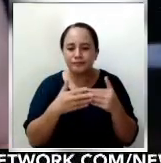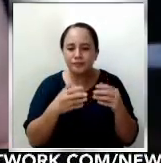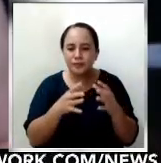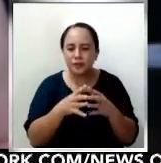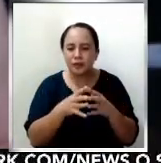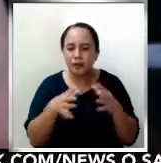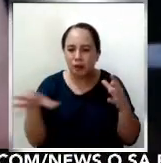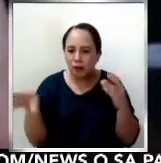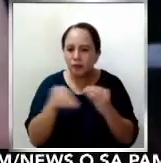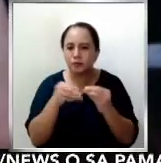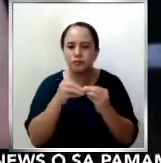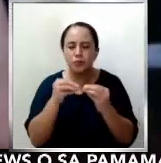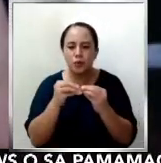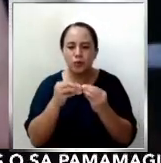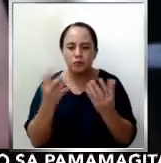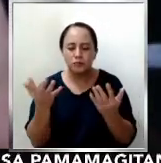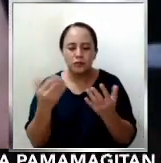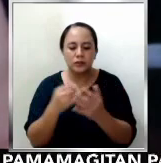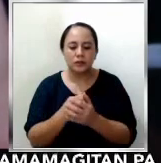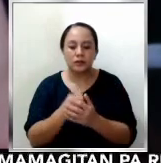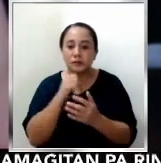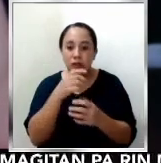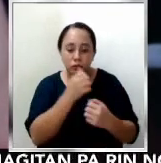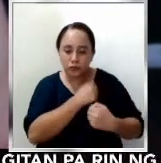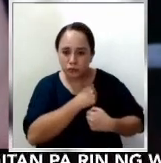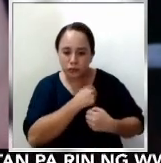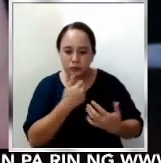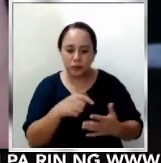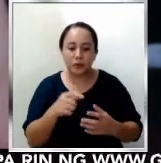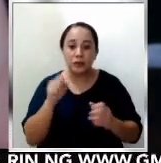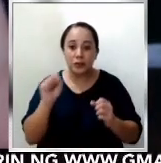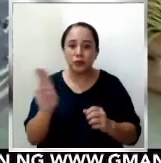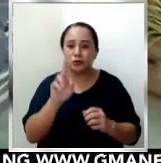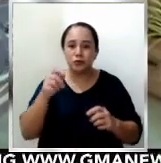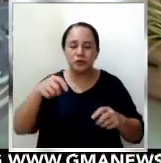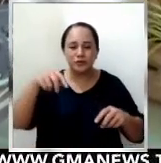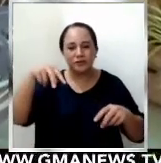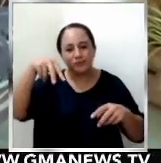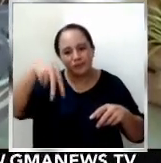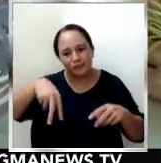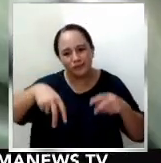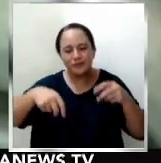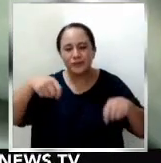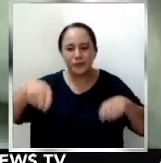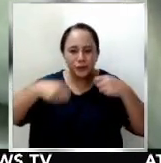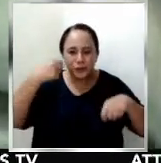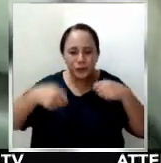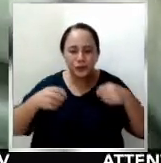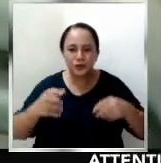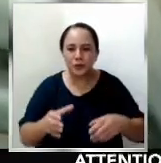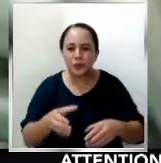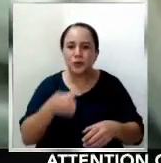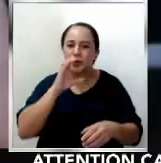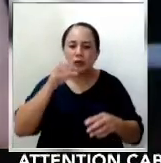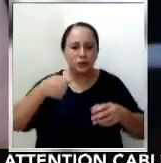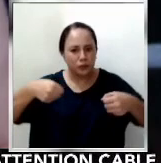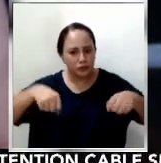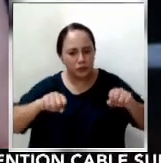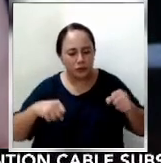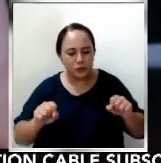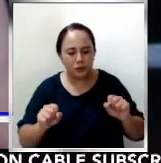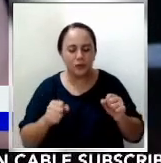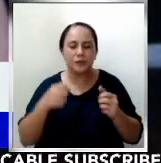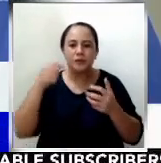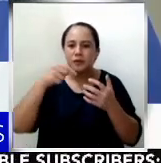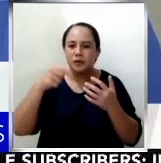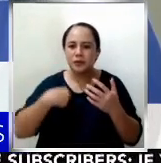civilians. Pwede na silang gumamit ng tinitor, ng kutsara, ng baso. Nakakapag-motor sila. Nagpagupit ng